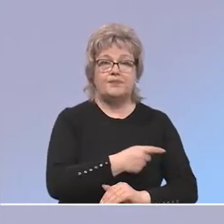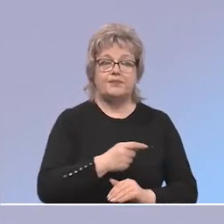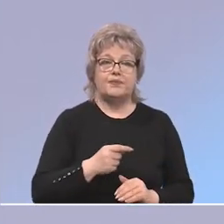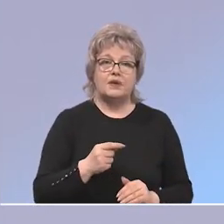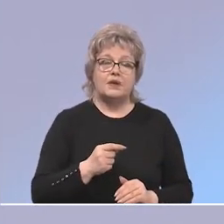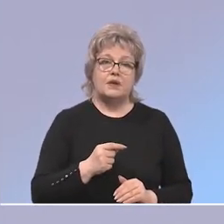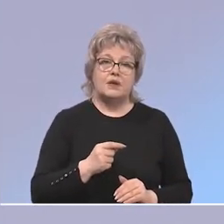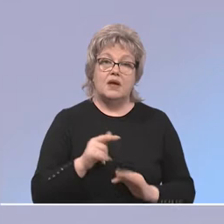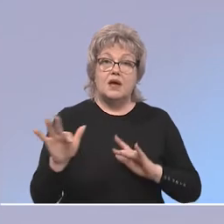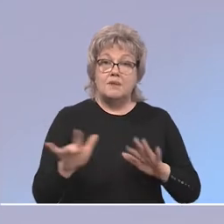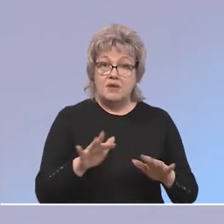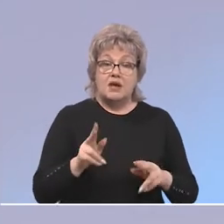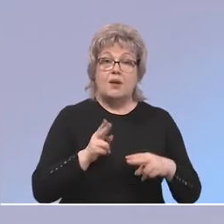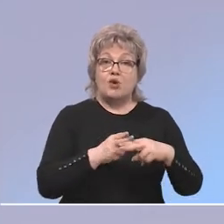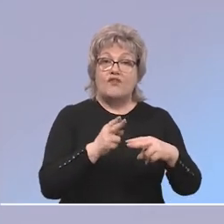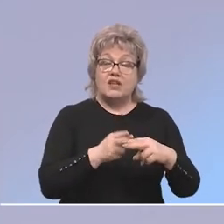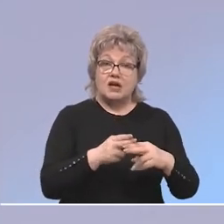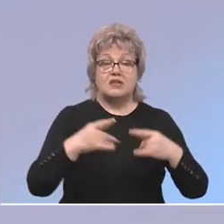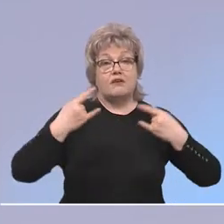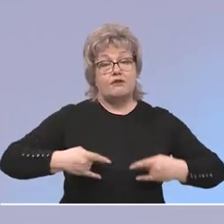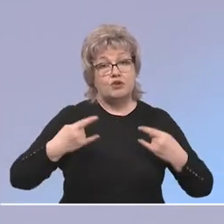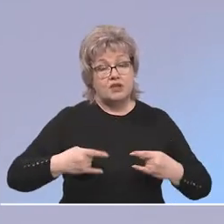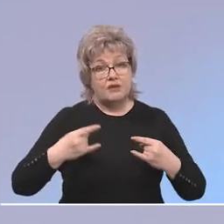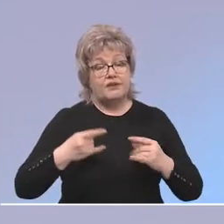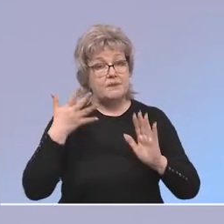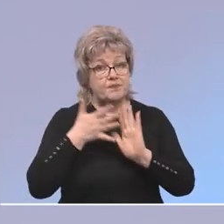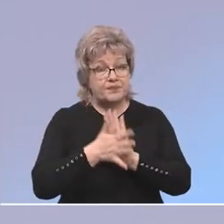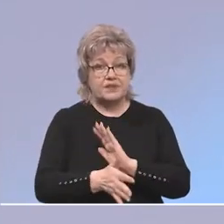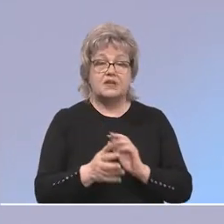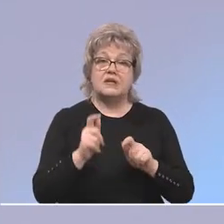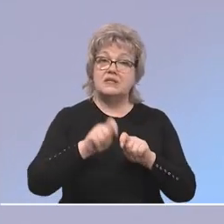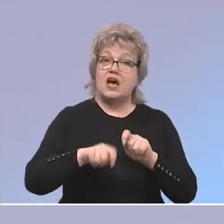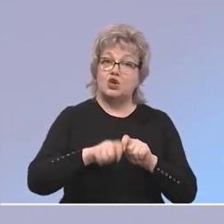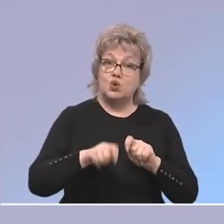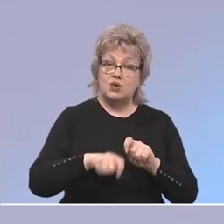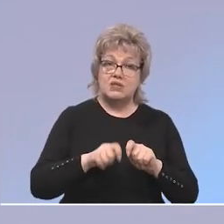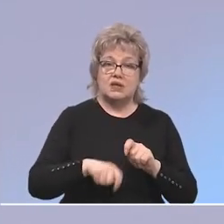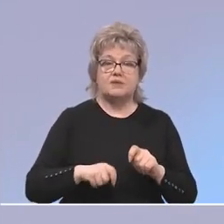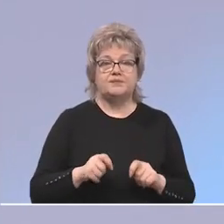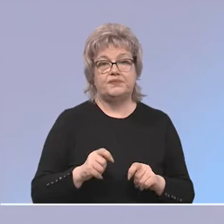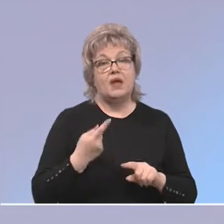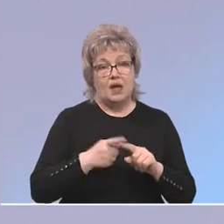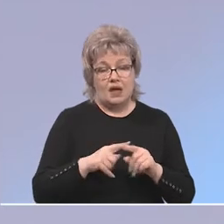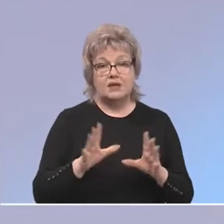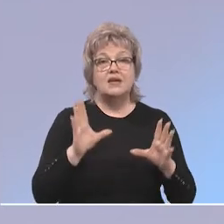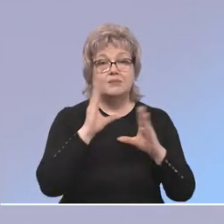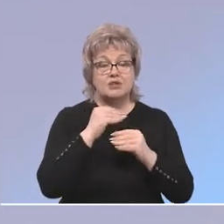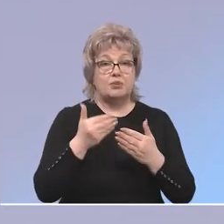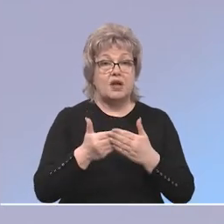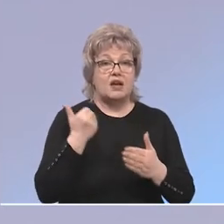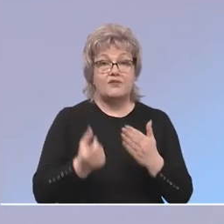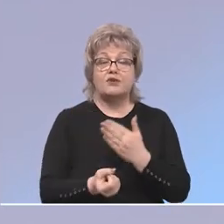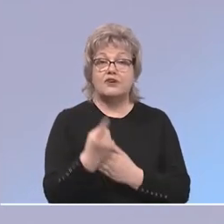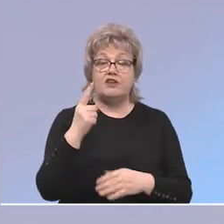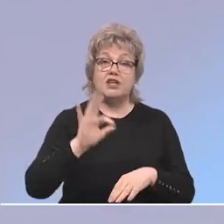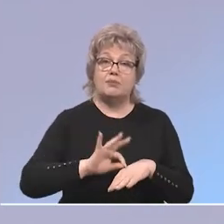при усилении мер профилактики, допустим, флюорографические исследования, диагностика, это способствовало раннему